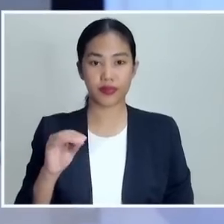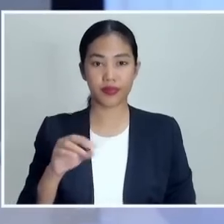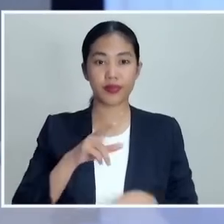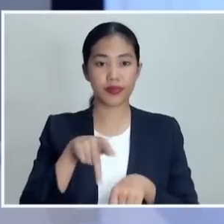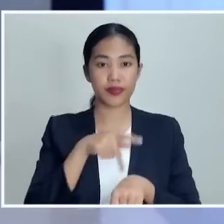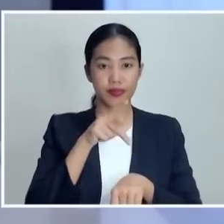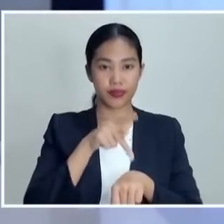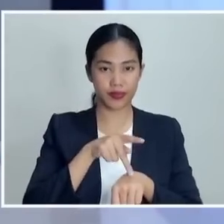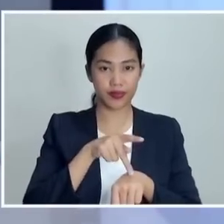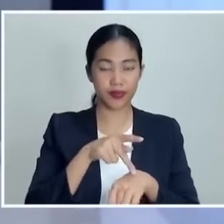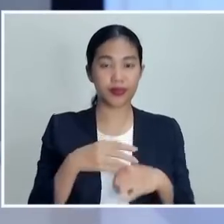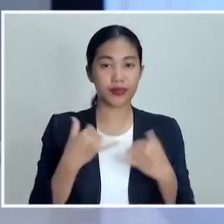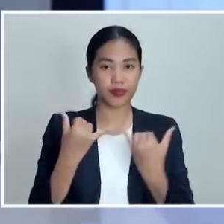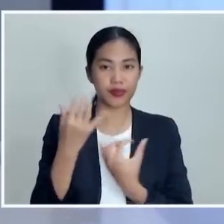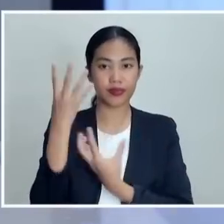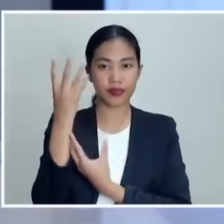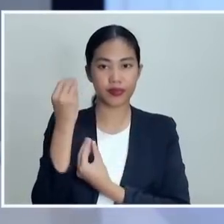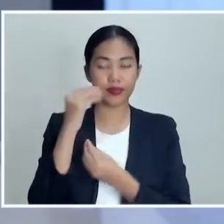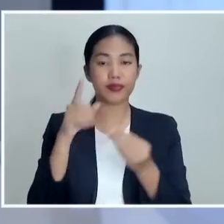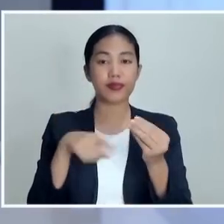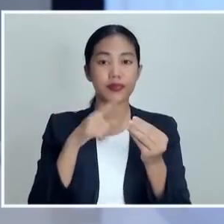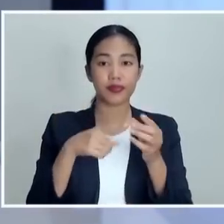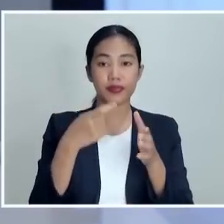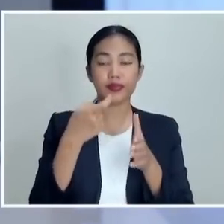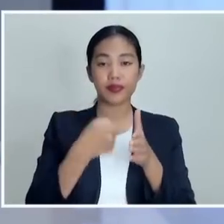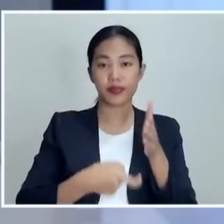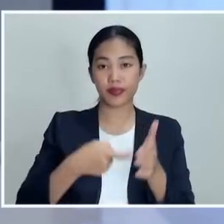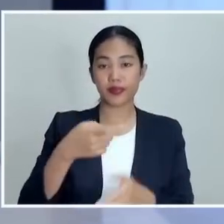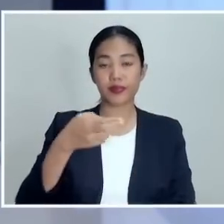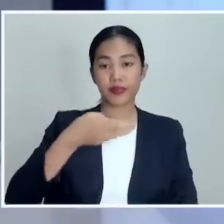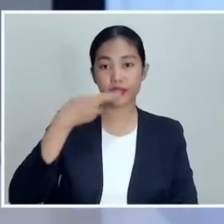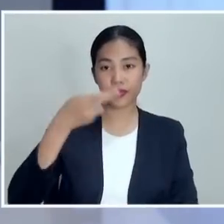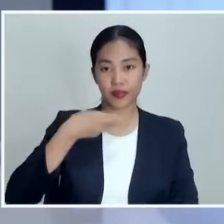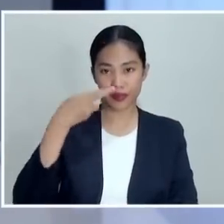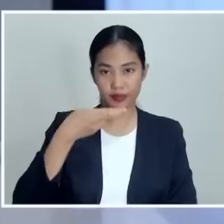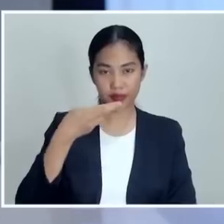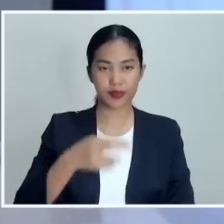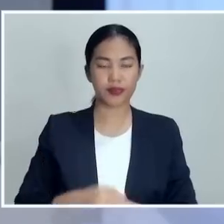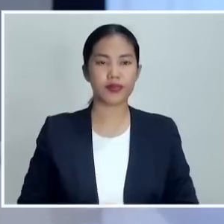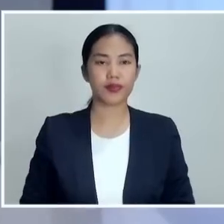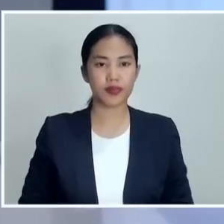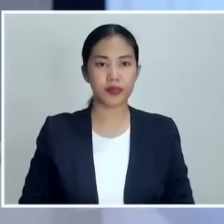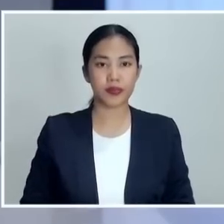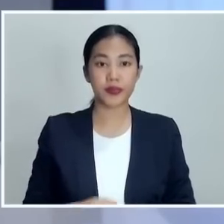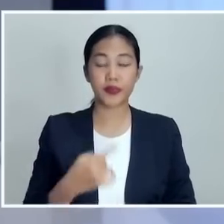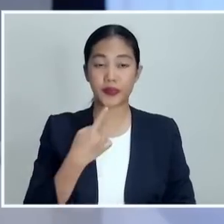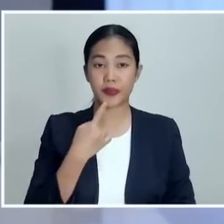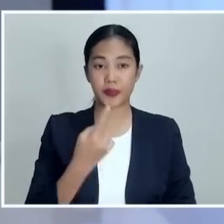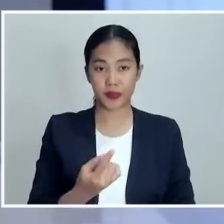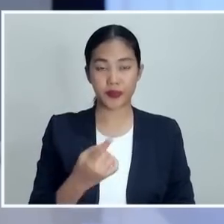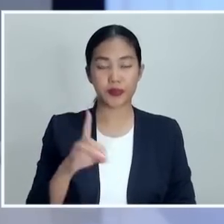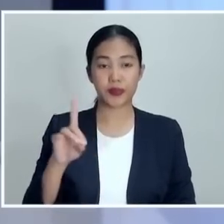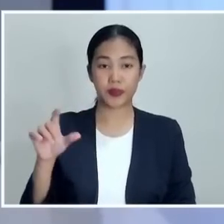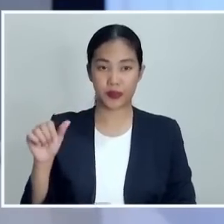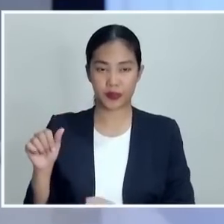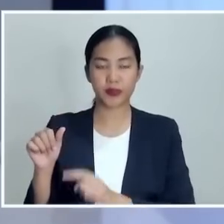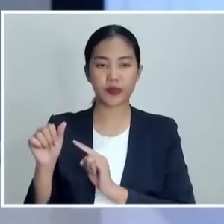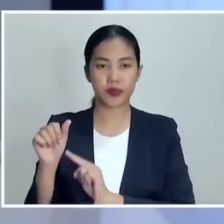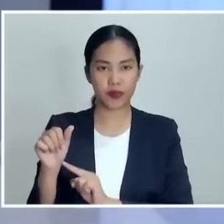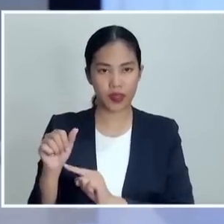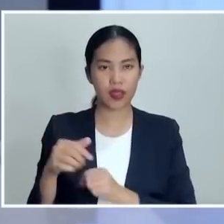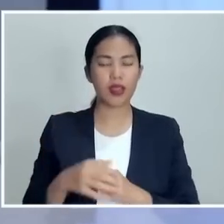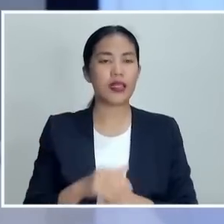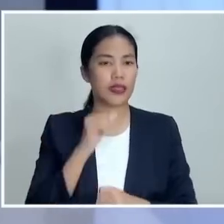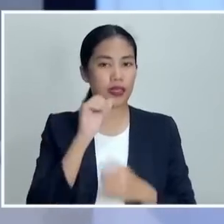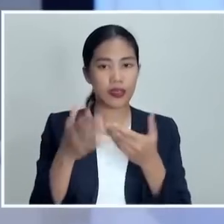naniniwala naman ang ilang agricultural groups na hindi madali ang proseso para mapababa sa 20 pesos ang kada kilo